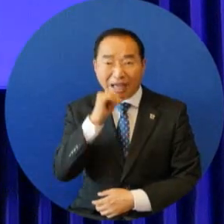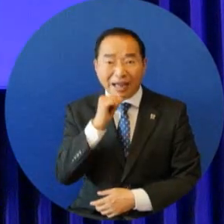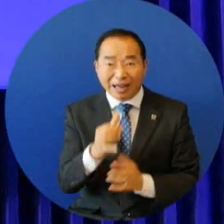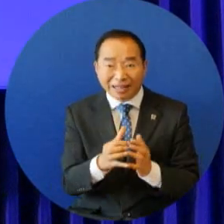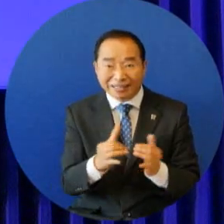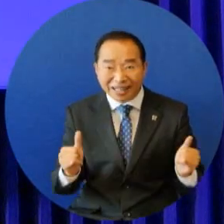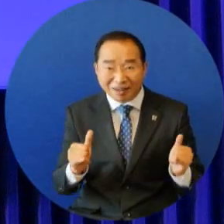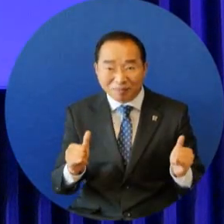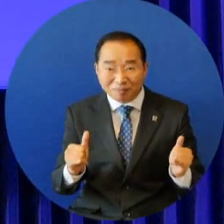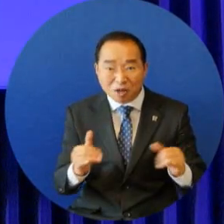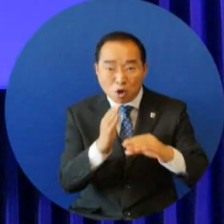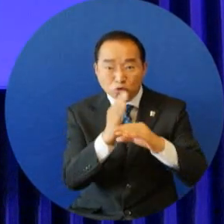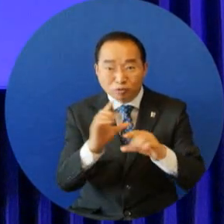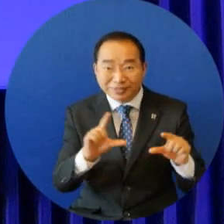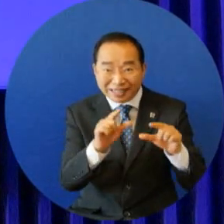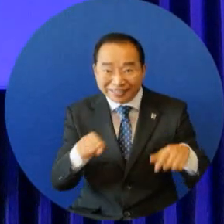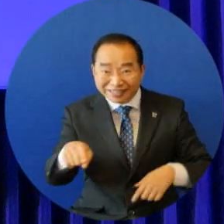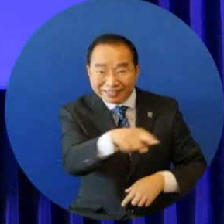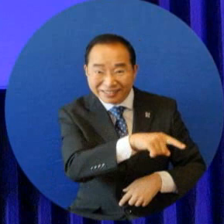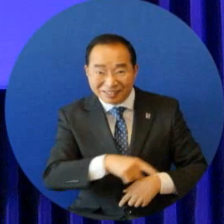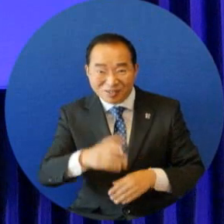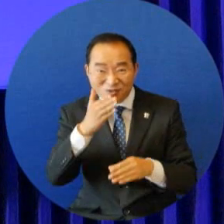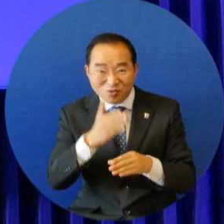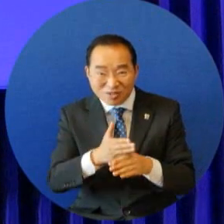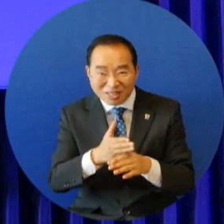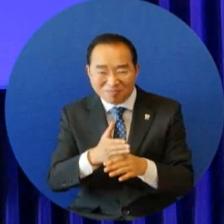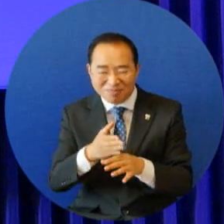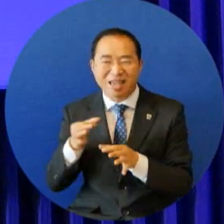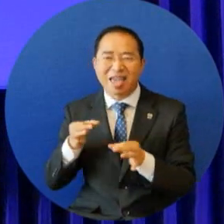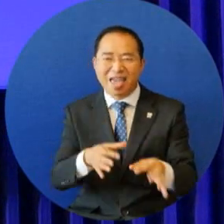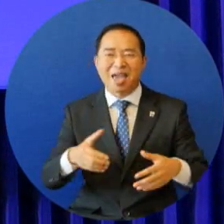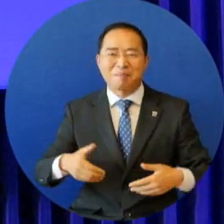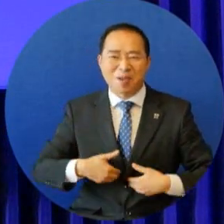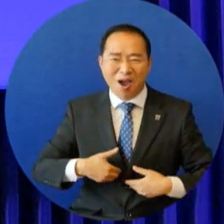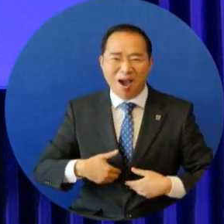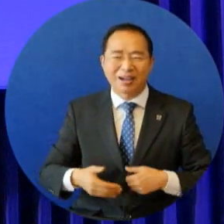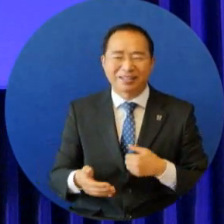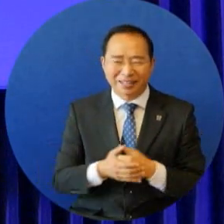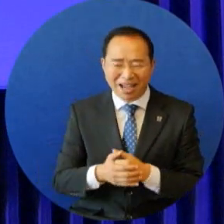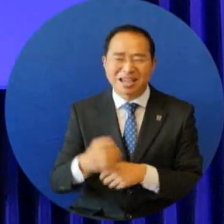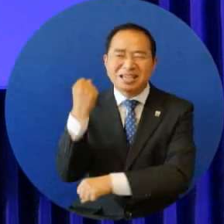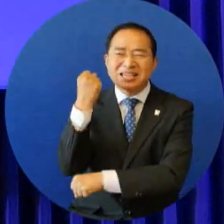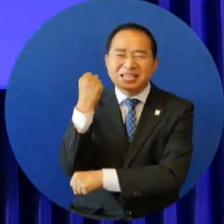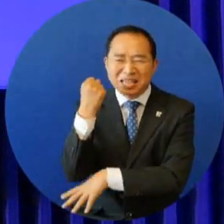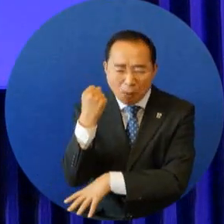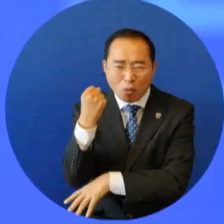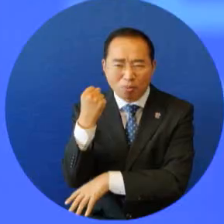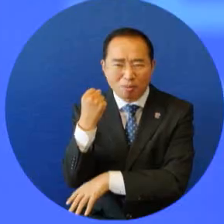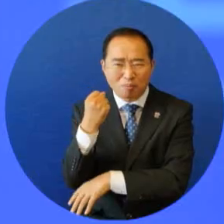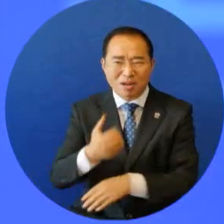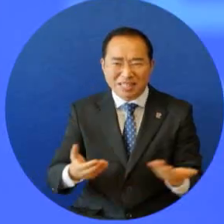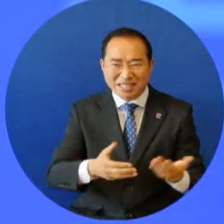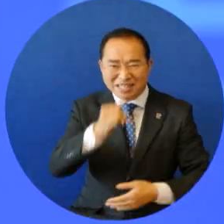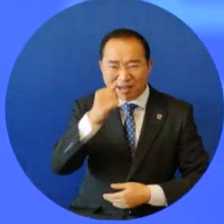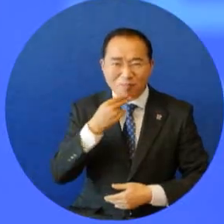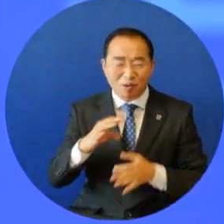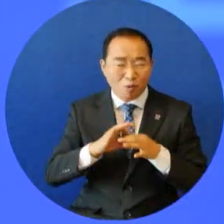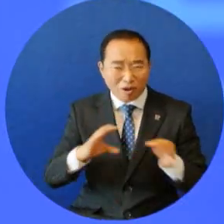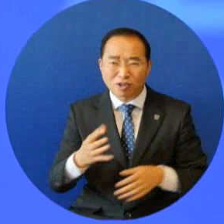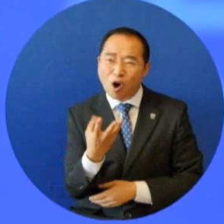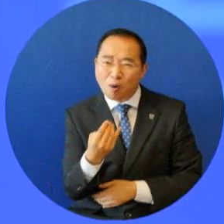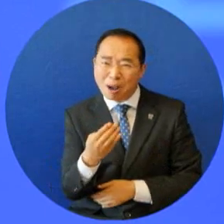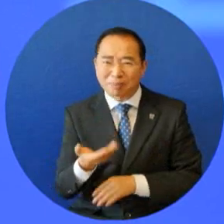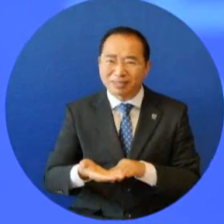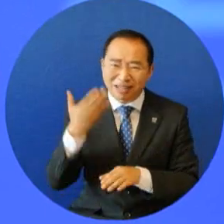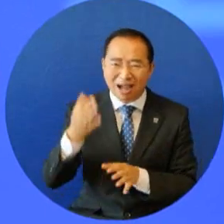중산층을 중심으로 경기를 살려야 되겠다라고 해서 기본소득이 전격적으로 채택이 되고 일자리 창출을